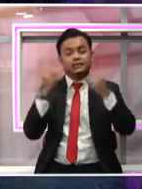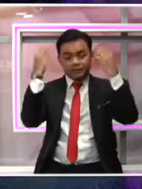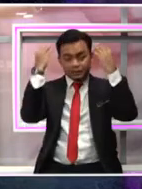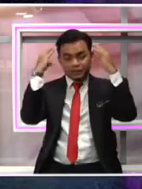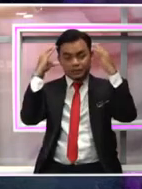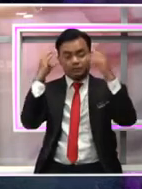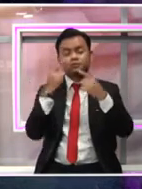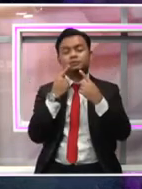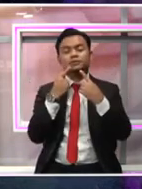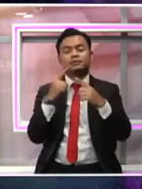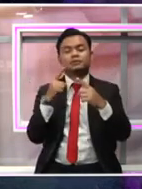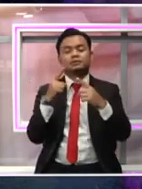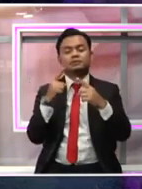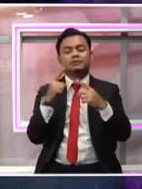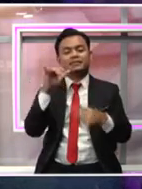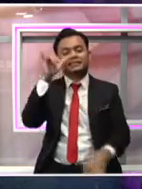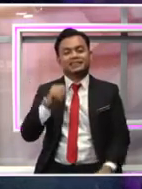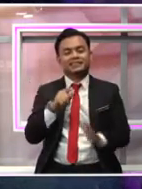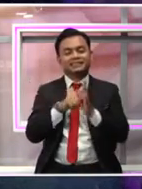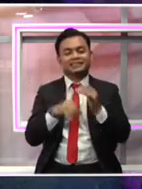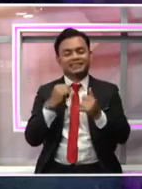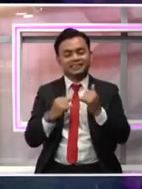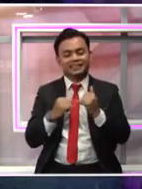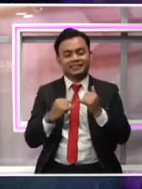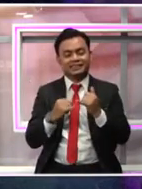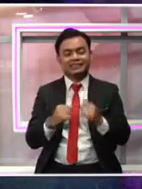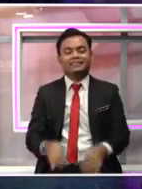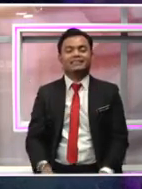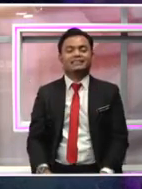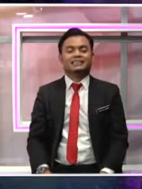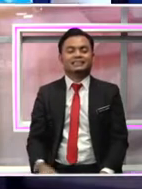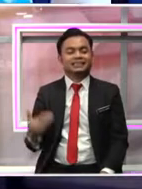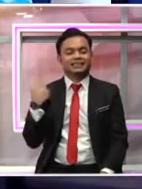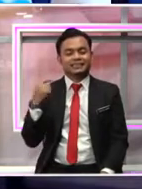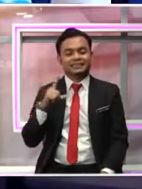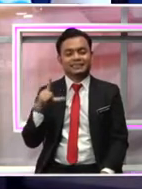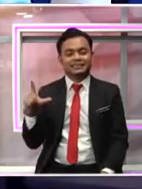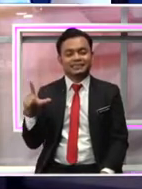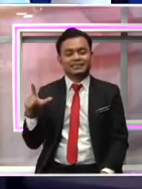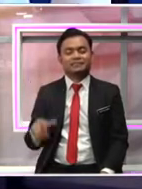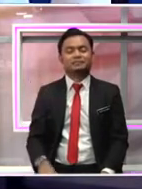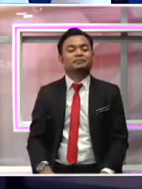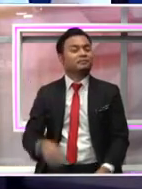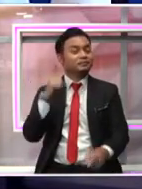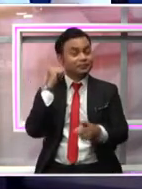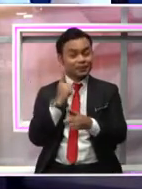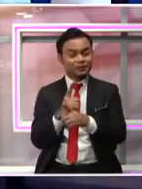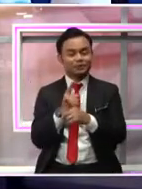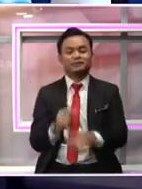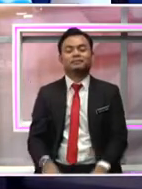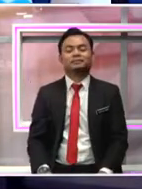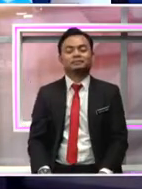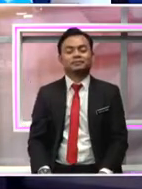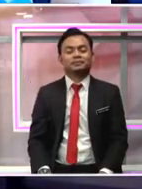adalah beri tepuk kan kemarin bisa dan anak-anak murid di rumah yang mana bisa dan ada anak murid rumah